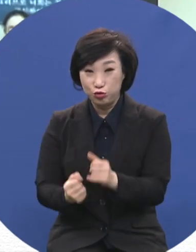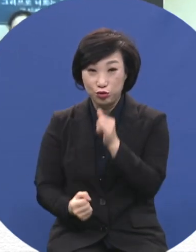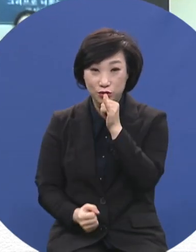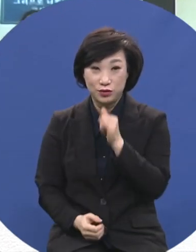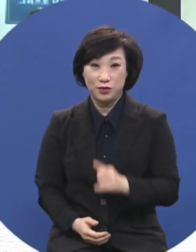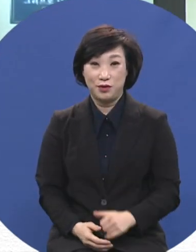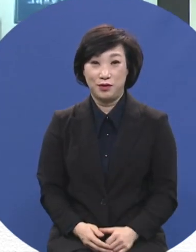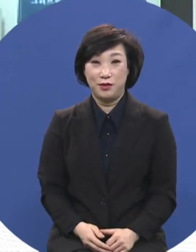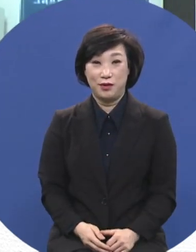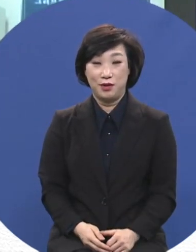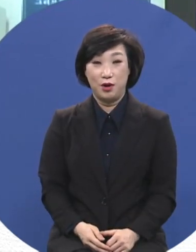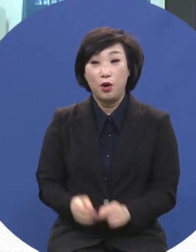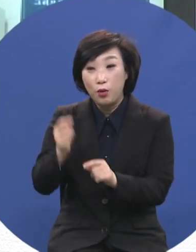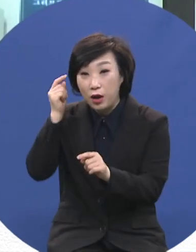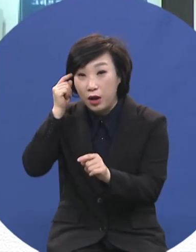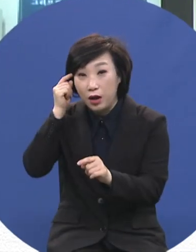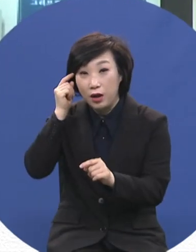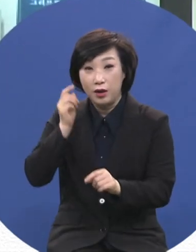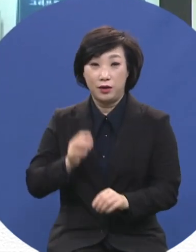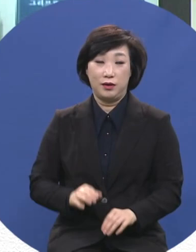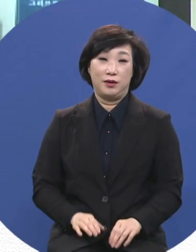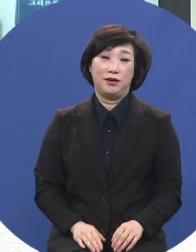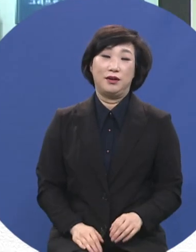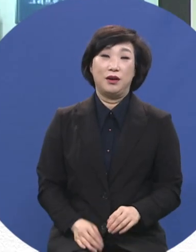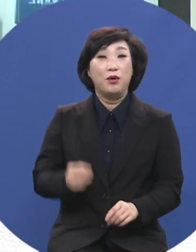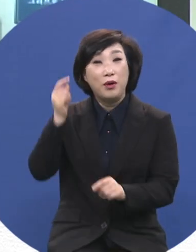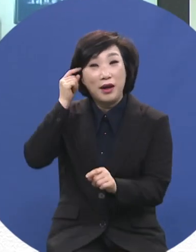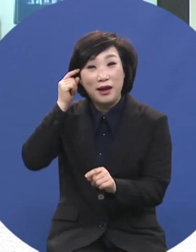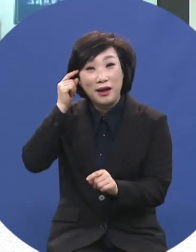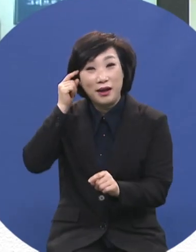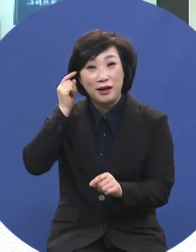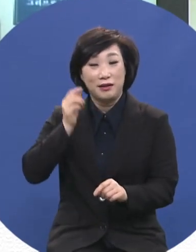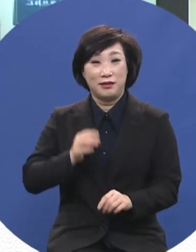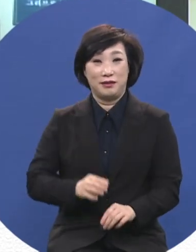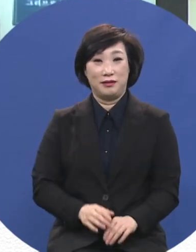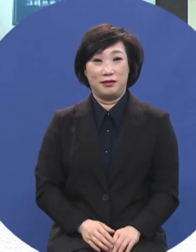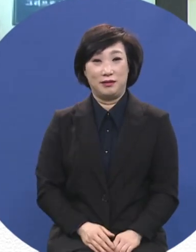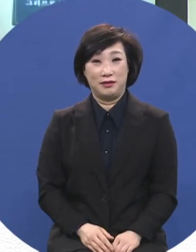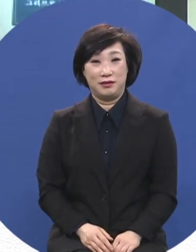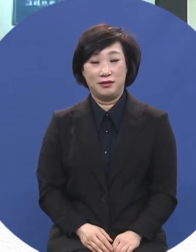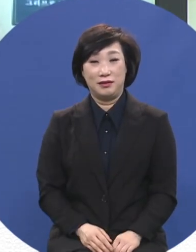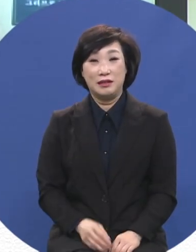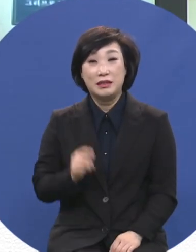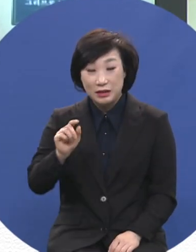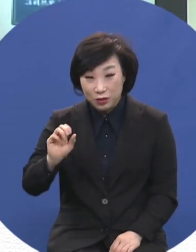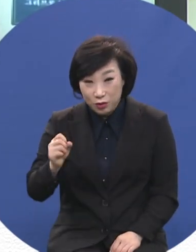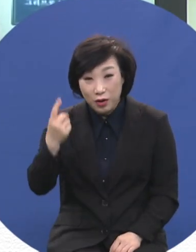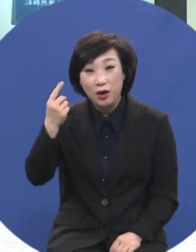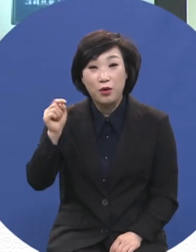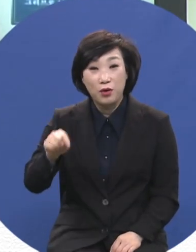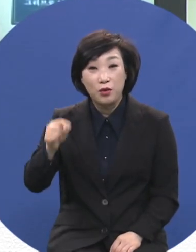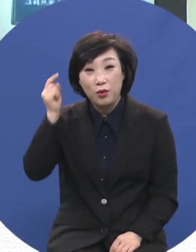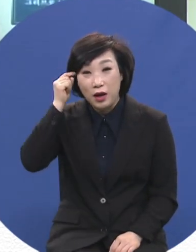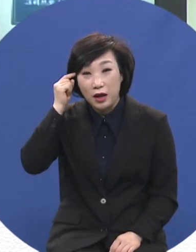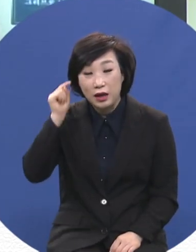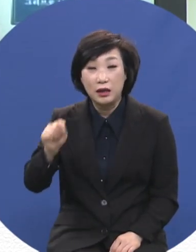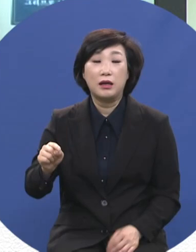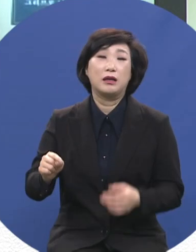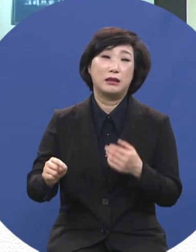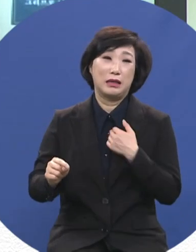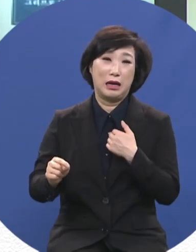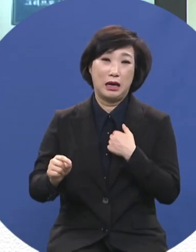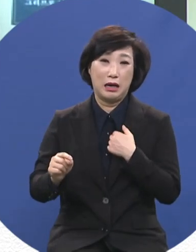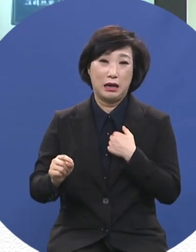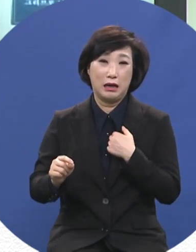복종하셨어. 무엇 때문에? 무엇 때문에? 그 때문에가 나